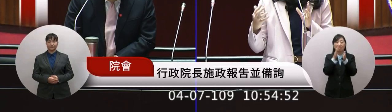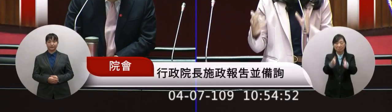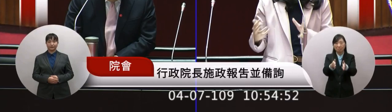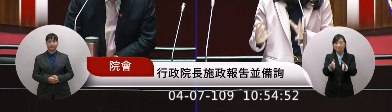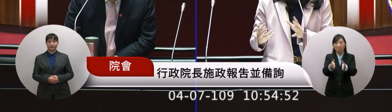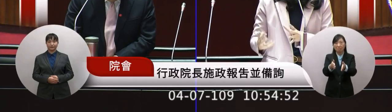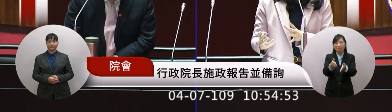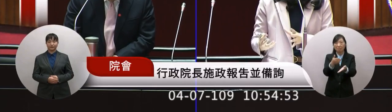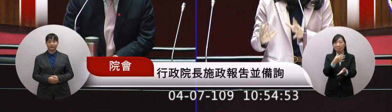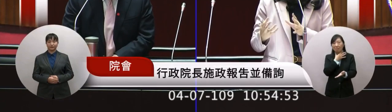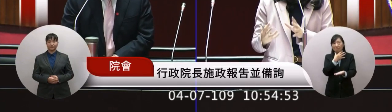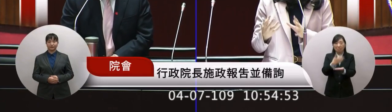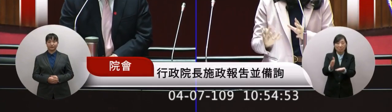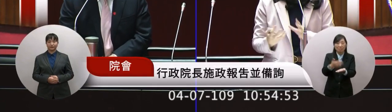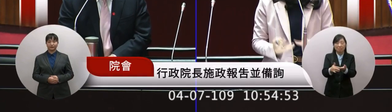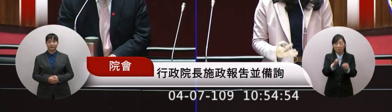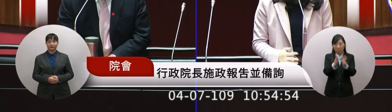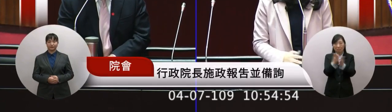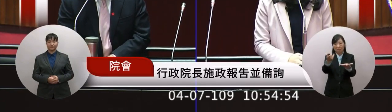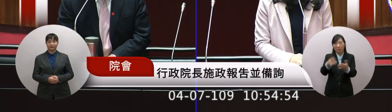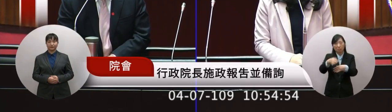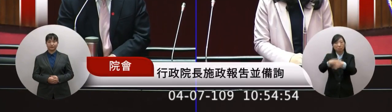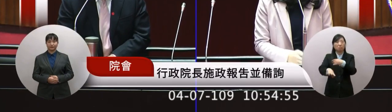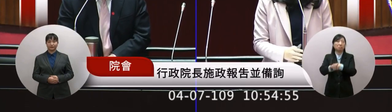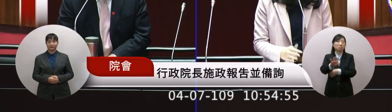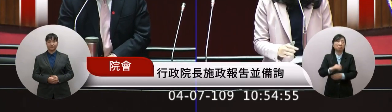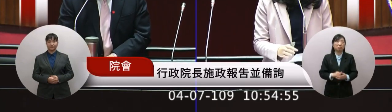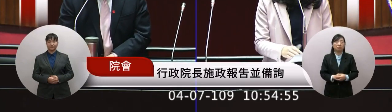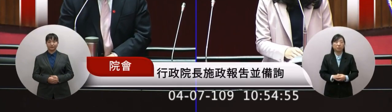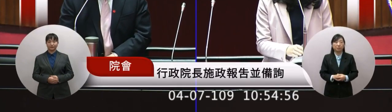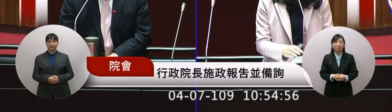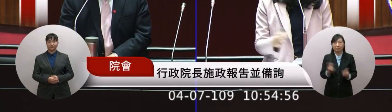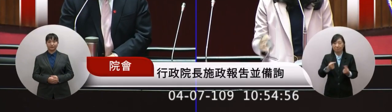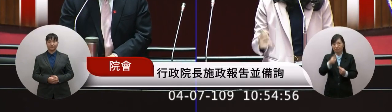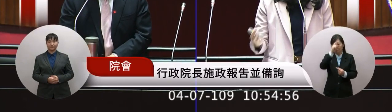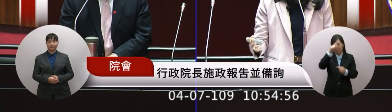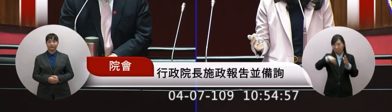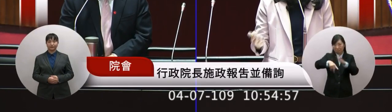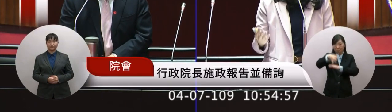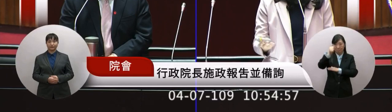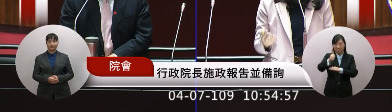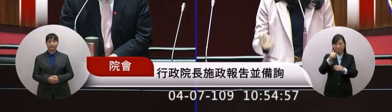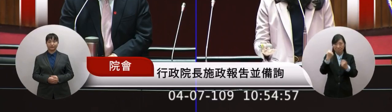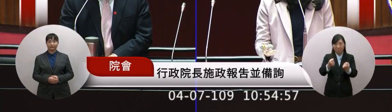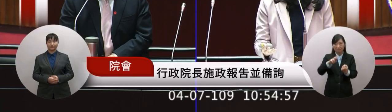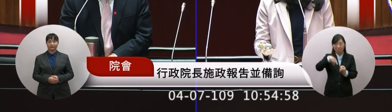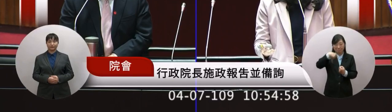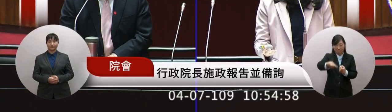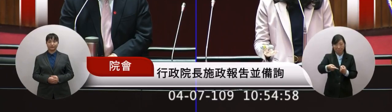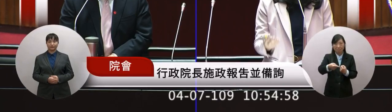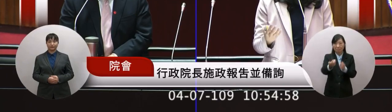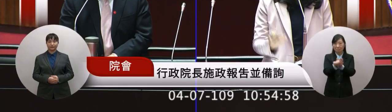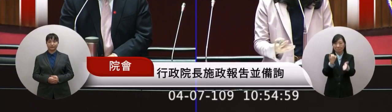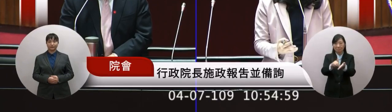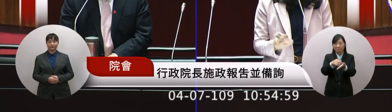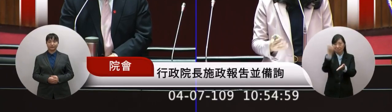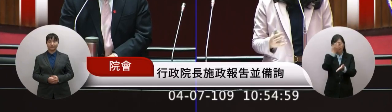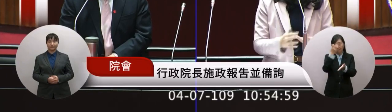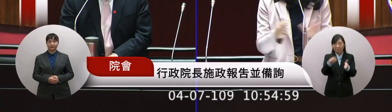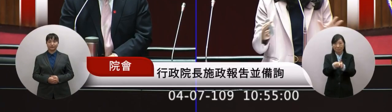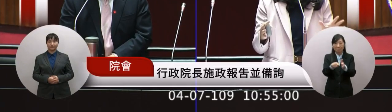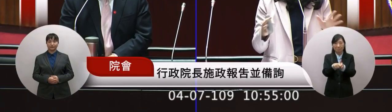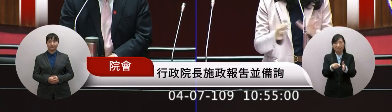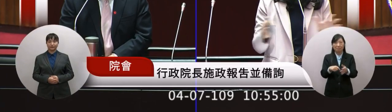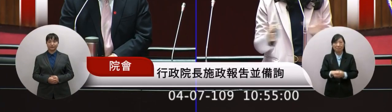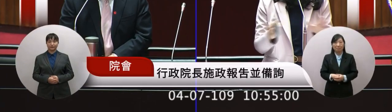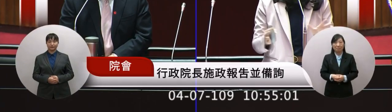个过程当中，其实都被遗漏的部分。那希望说院长在之后的我们在预算审查的过程里面，是可以再把